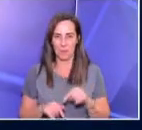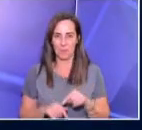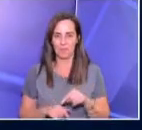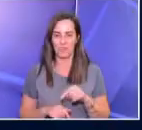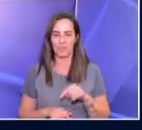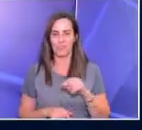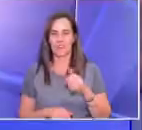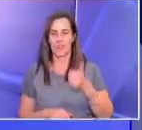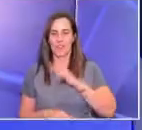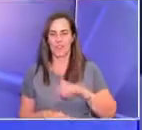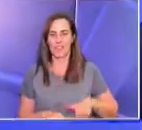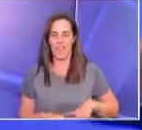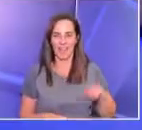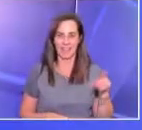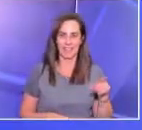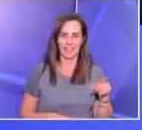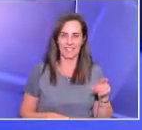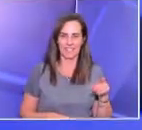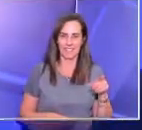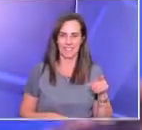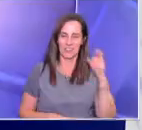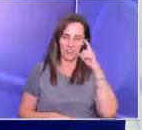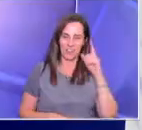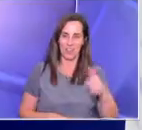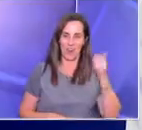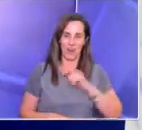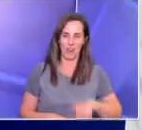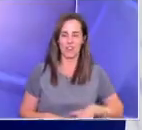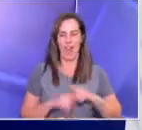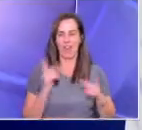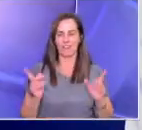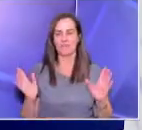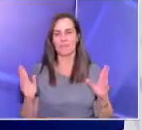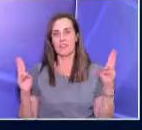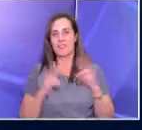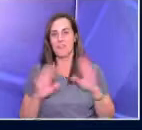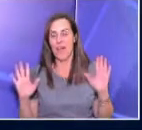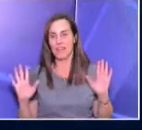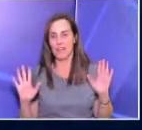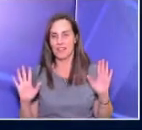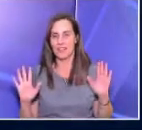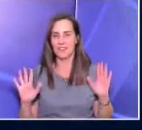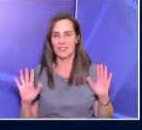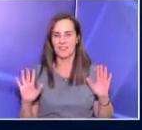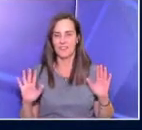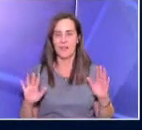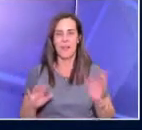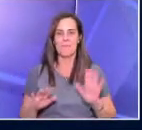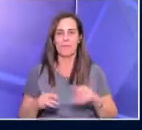שיהיה ראש עירייה אחד, פה בצד השני נראה לי שהיא חושבת שיהיה ראש עירייה אחר. אני מדעתי, איפה